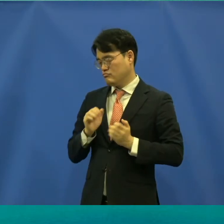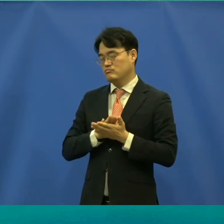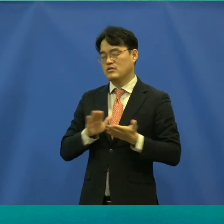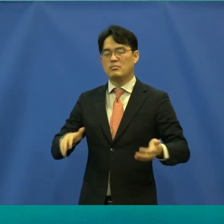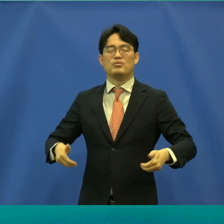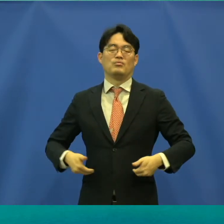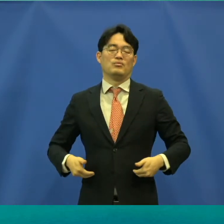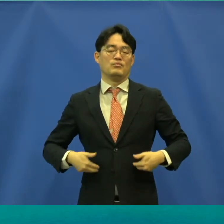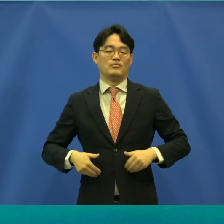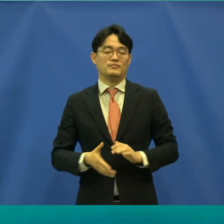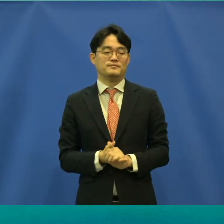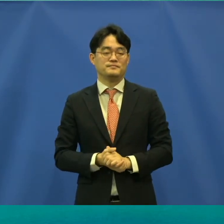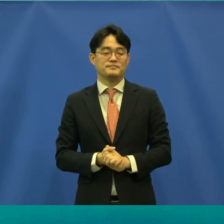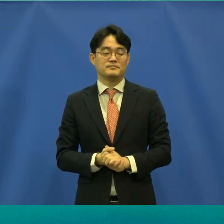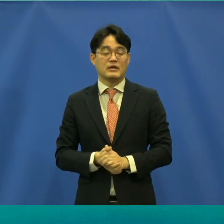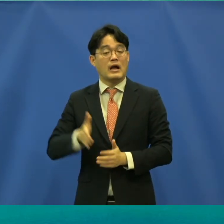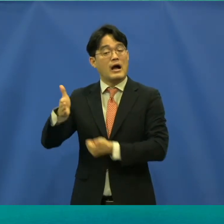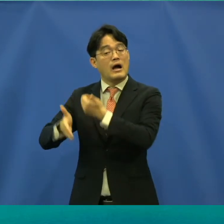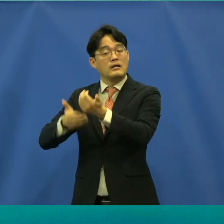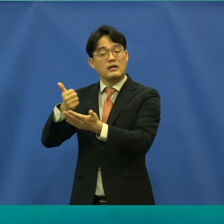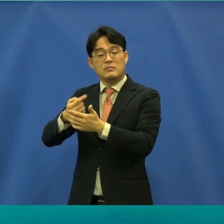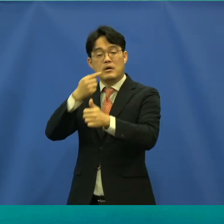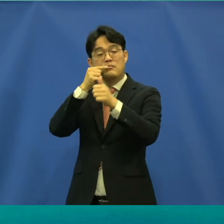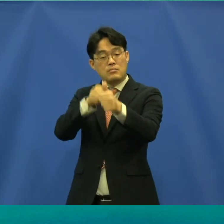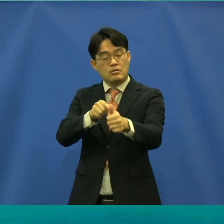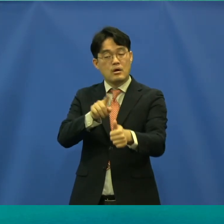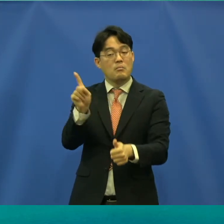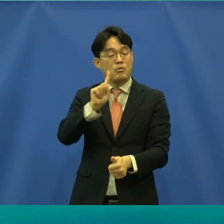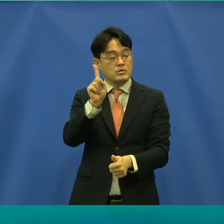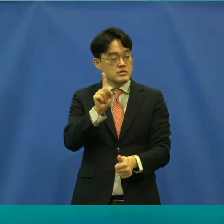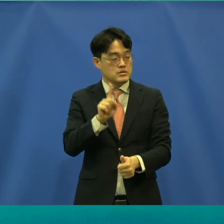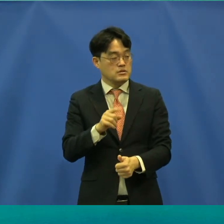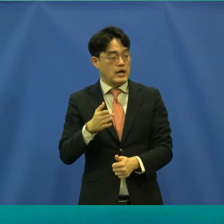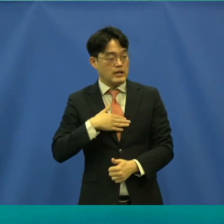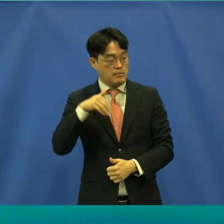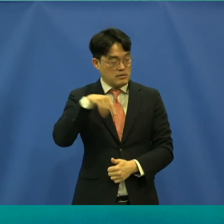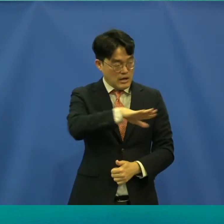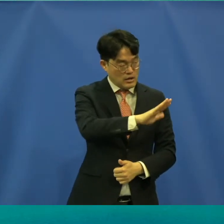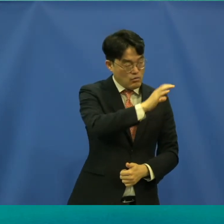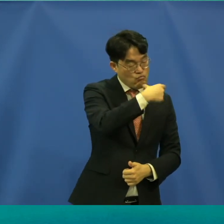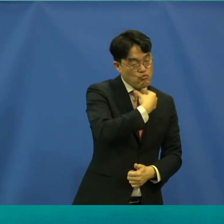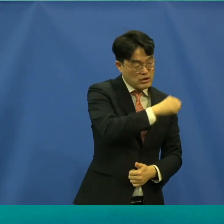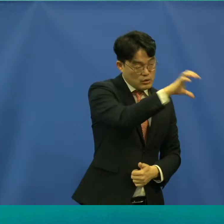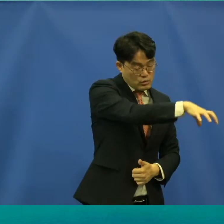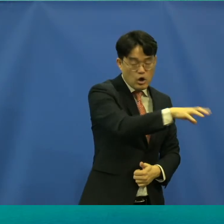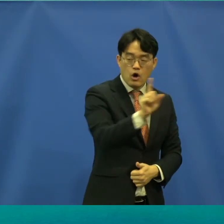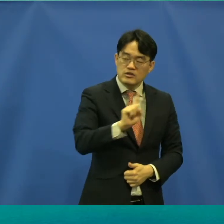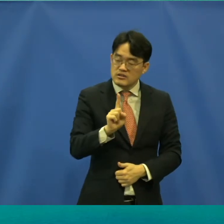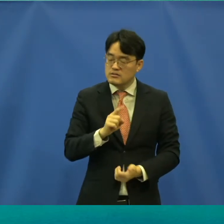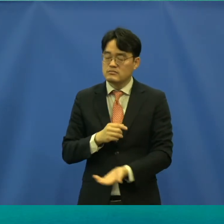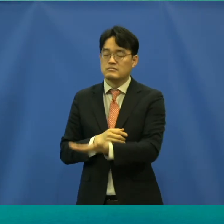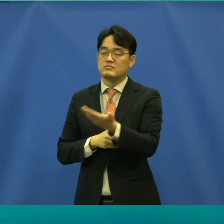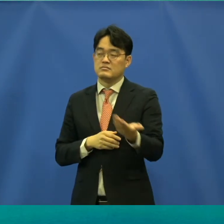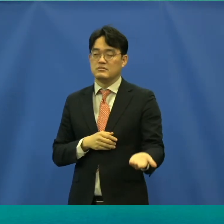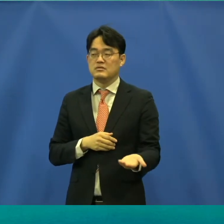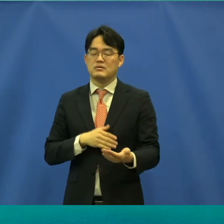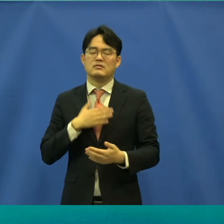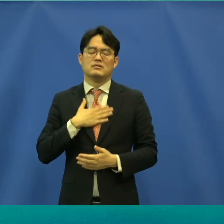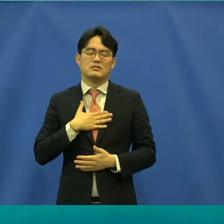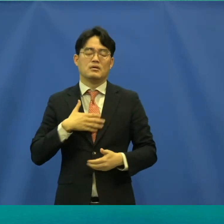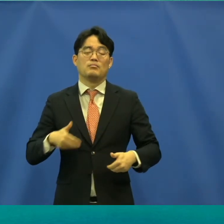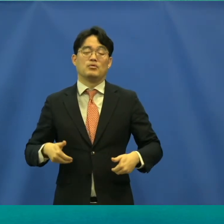하나님의 말씀을 듣고 하나님의 백성이 된 사람은 그 니느웨가 어딘지를 알아요. 그런데 니느웨를